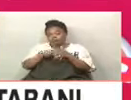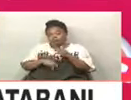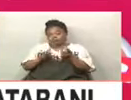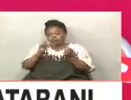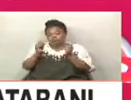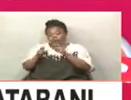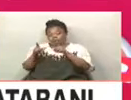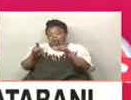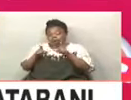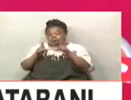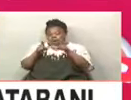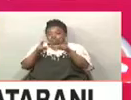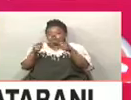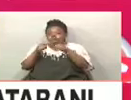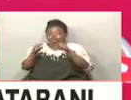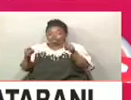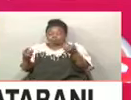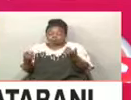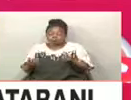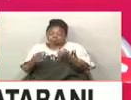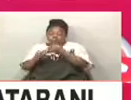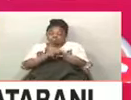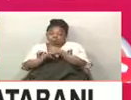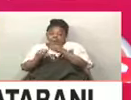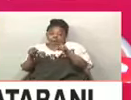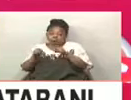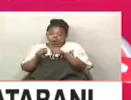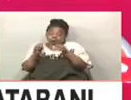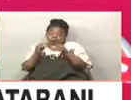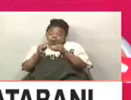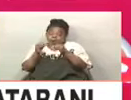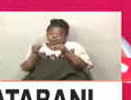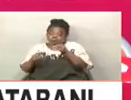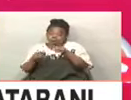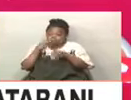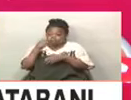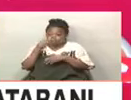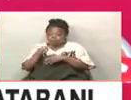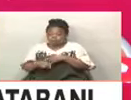babatereereza byapa so nga babibabbako. N'abatabani